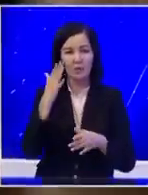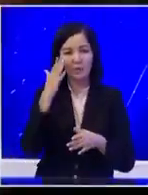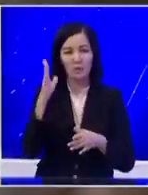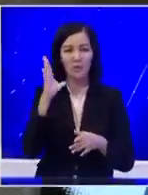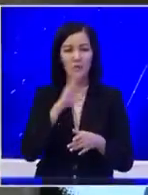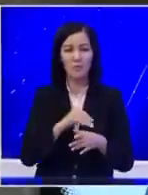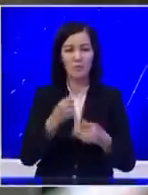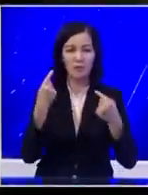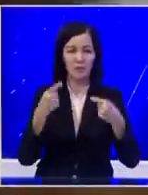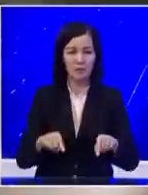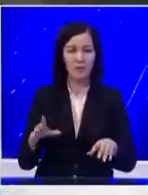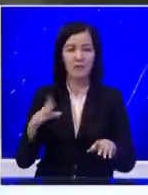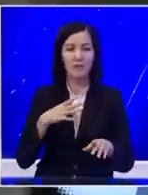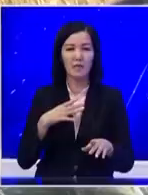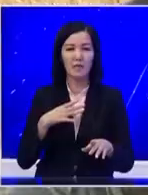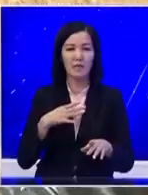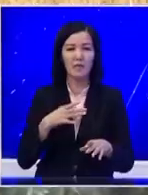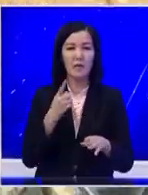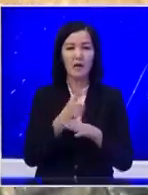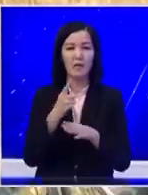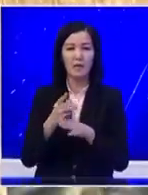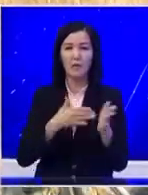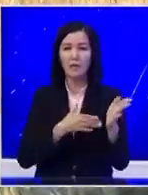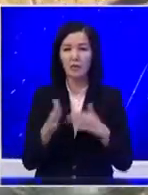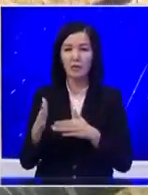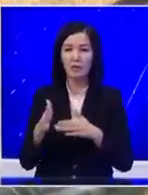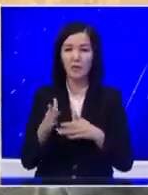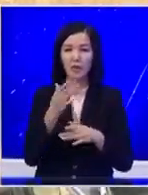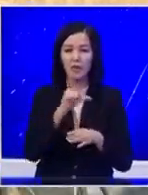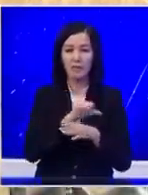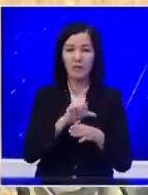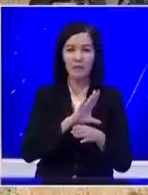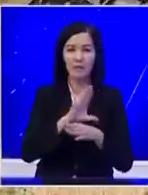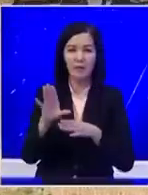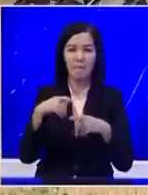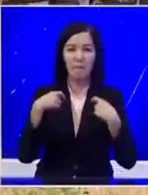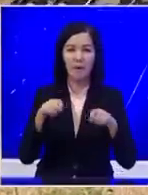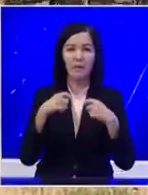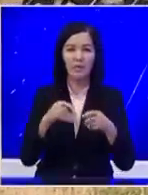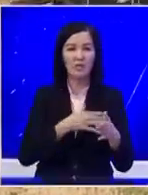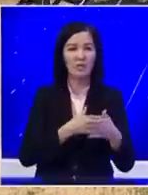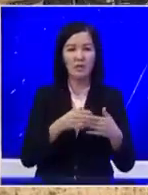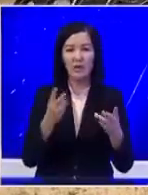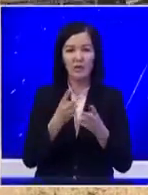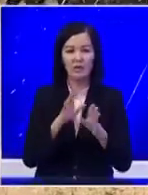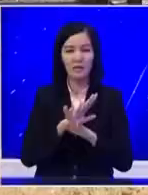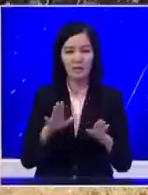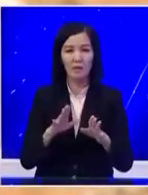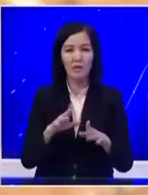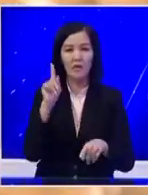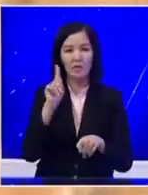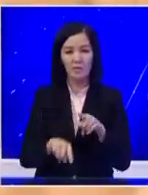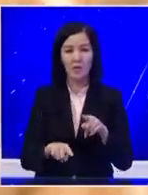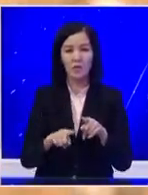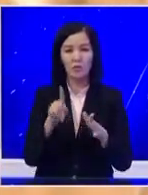глава ассоциации. Несмотря на снятие ограничений, экспортные продажи все еще не активны, так как после отмены квот резко упала